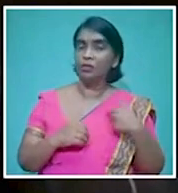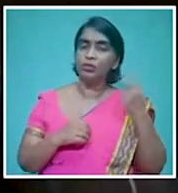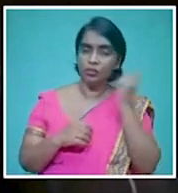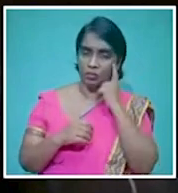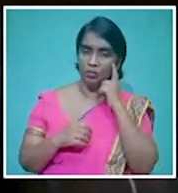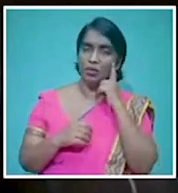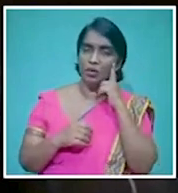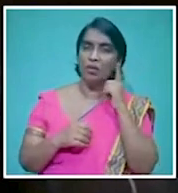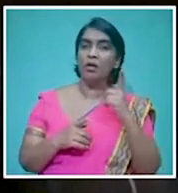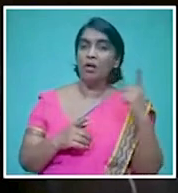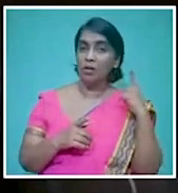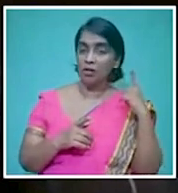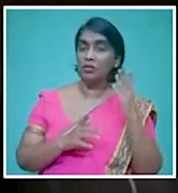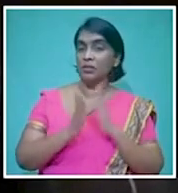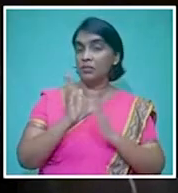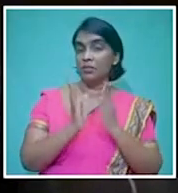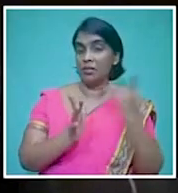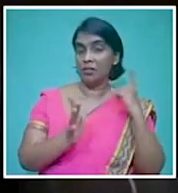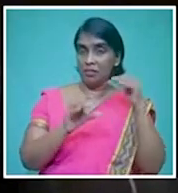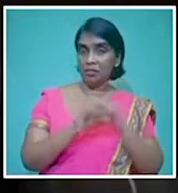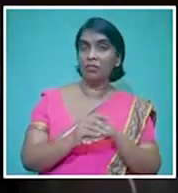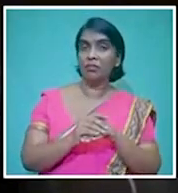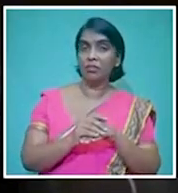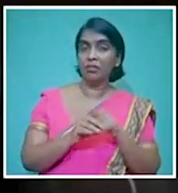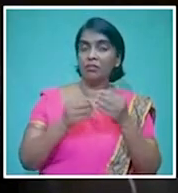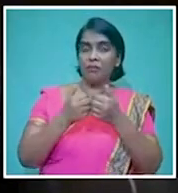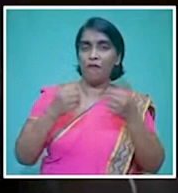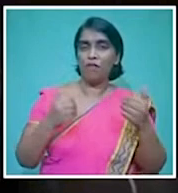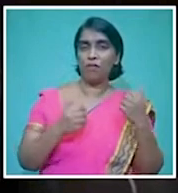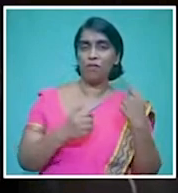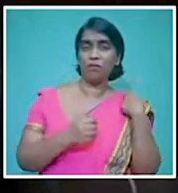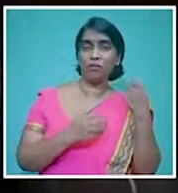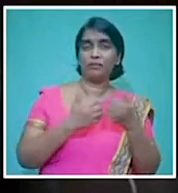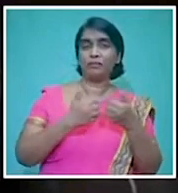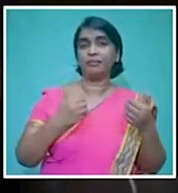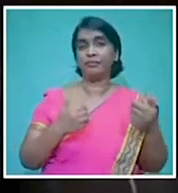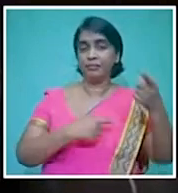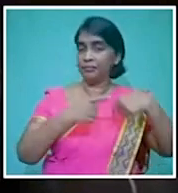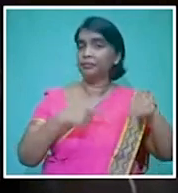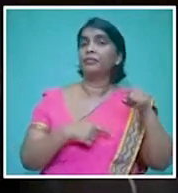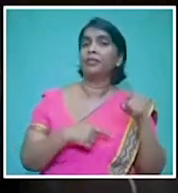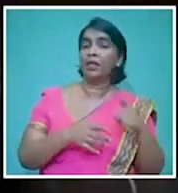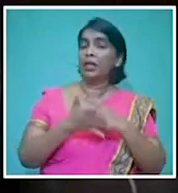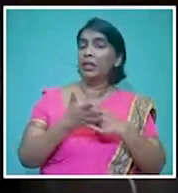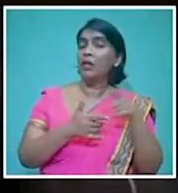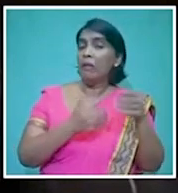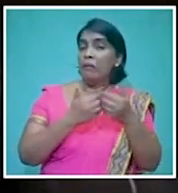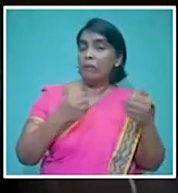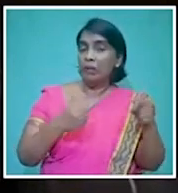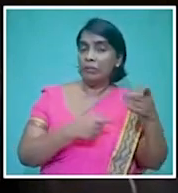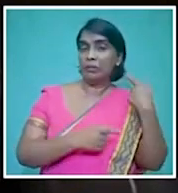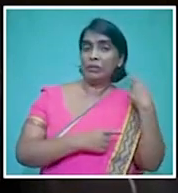දන්නවා මේ ආරක්ෂක අංශ තුල ප්‍රභු පන්තියක් පැන නැගිලා තියෙනවා. ඒ ප්‍රභු පන්තිය දේශ ඒ